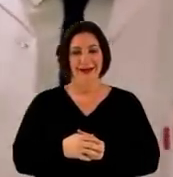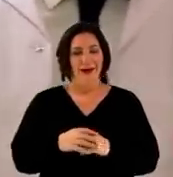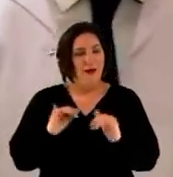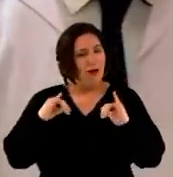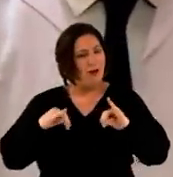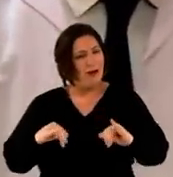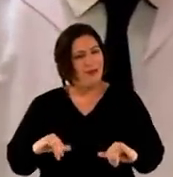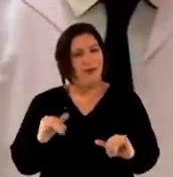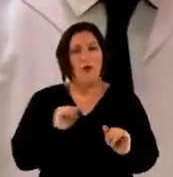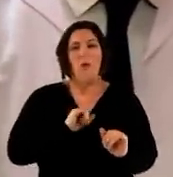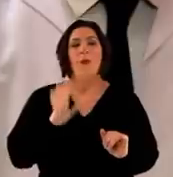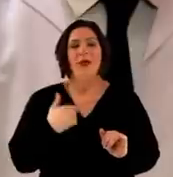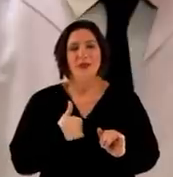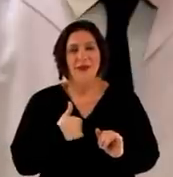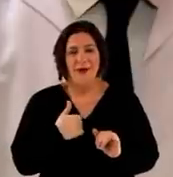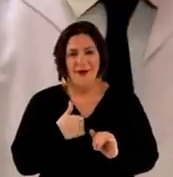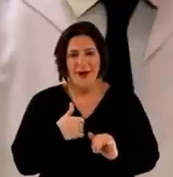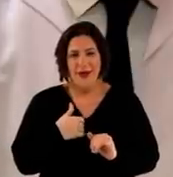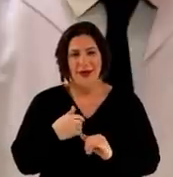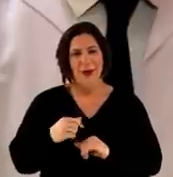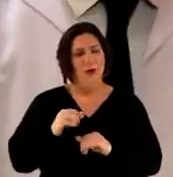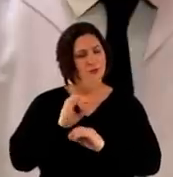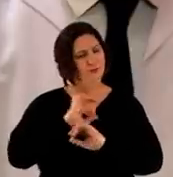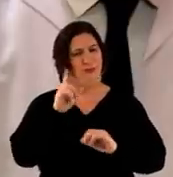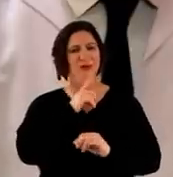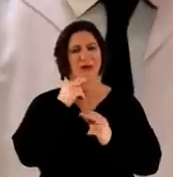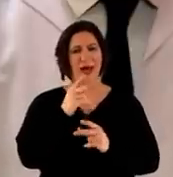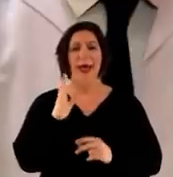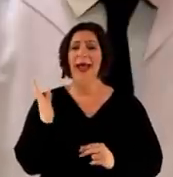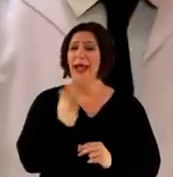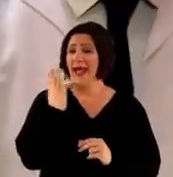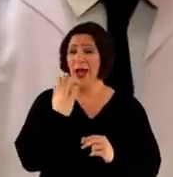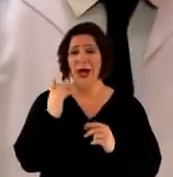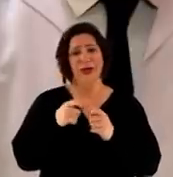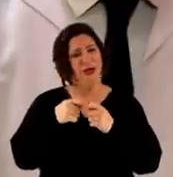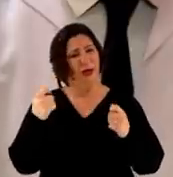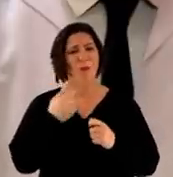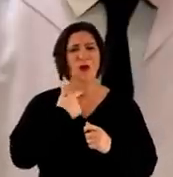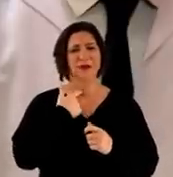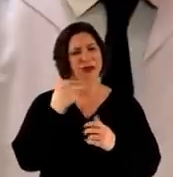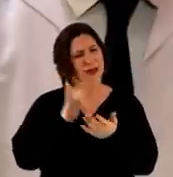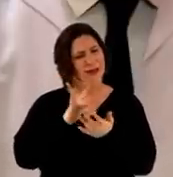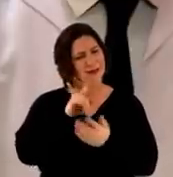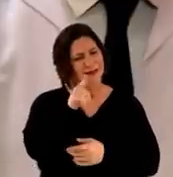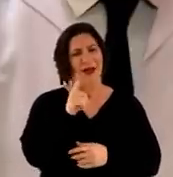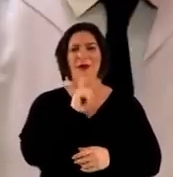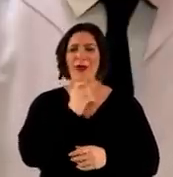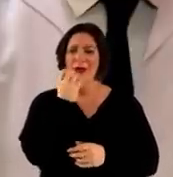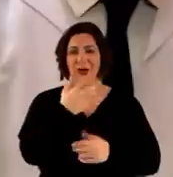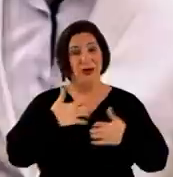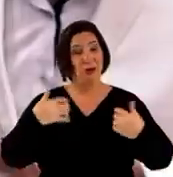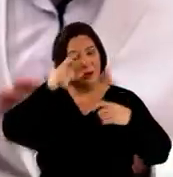Relax, korkma benden. Continuous deep pressure. Çek bakalım boş boğazının cezasını Cesur